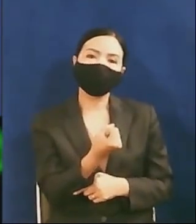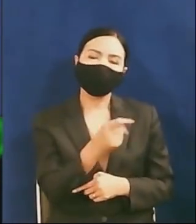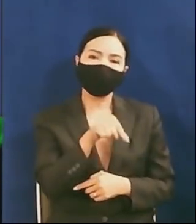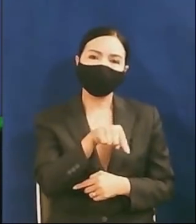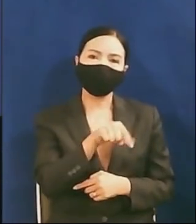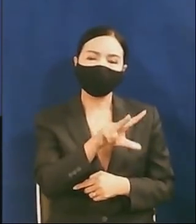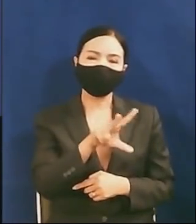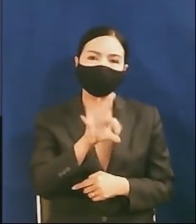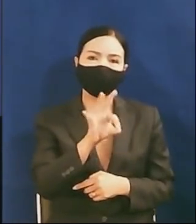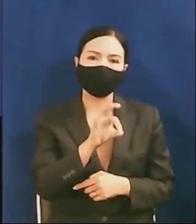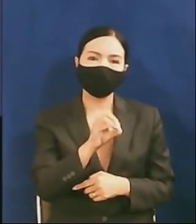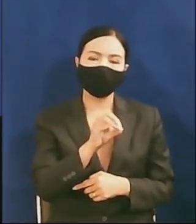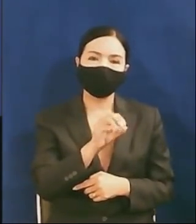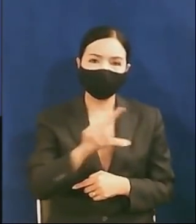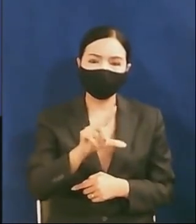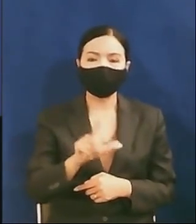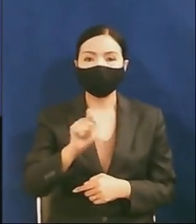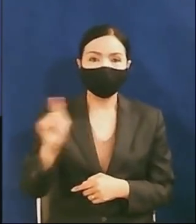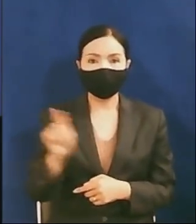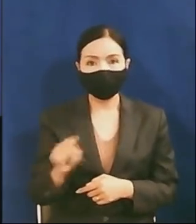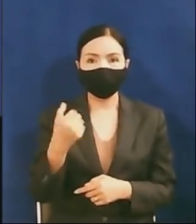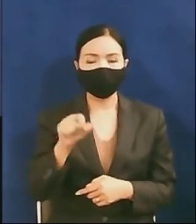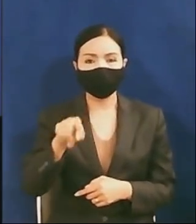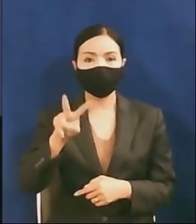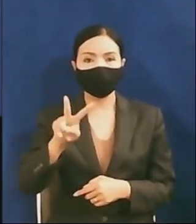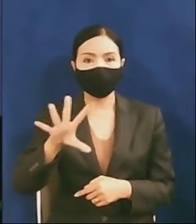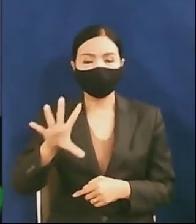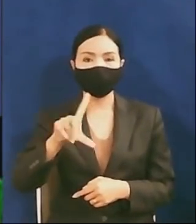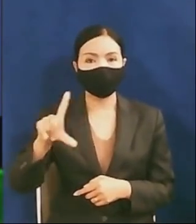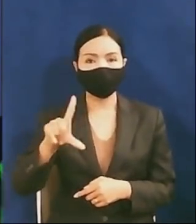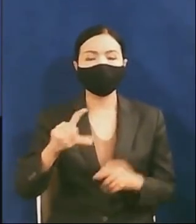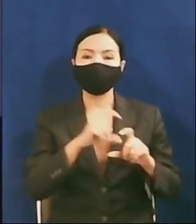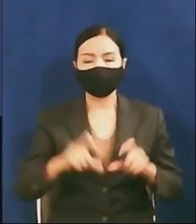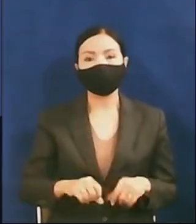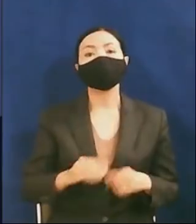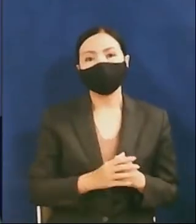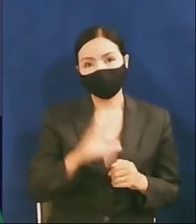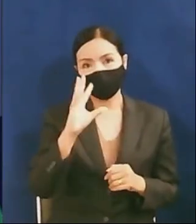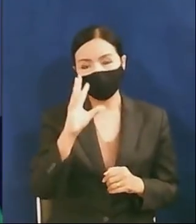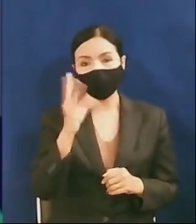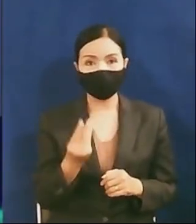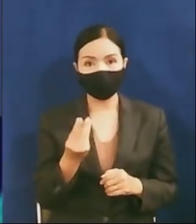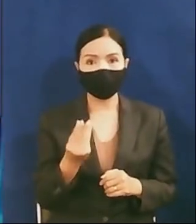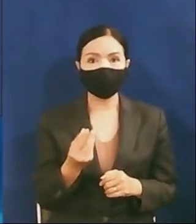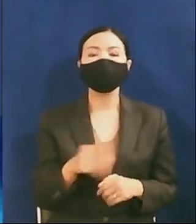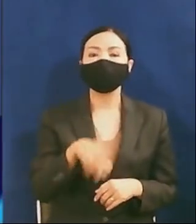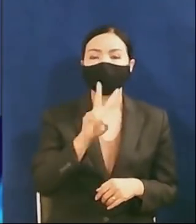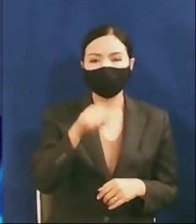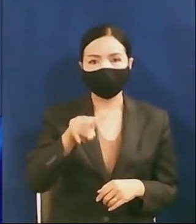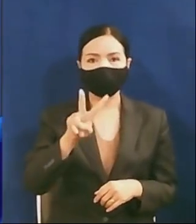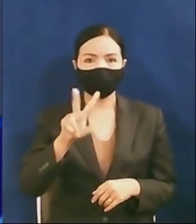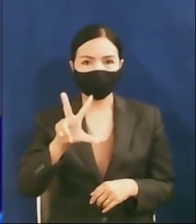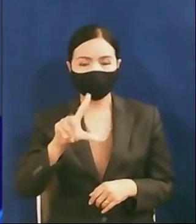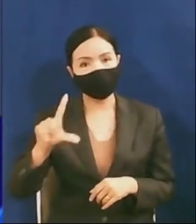สนะครับแอสตราเซเนกา 10.25 ล้านโดสนะครับซิโนฟาร์ม 2.03 ล้านโดส